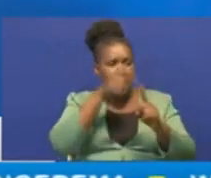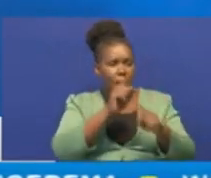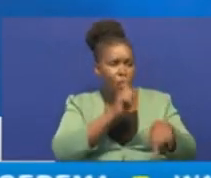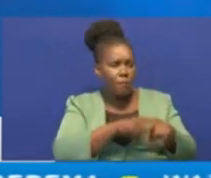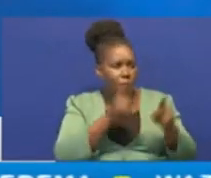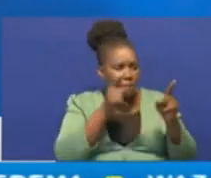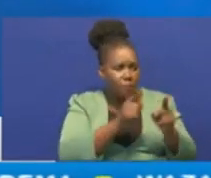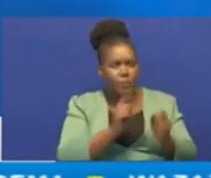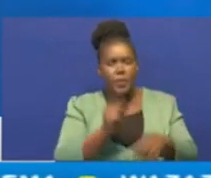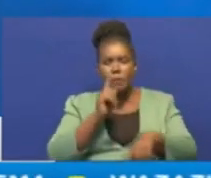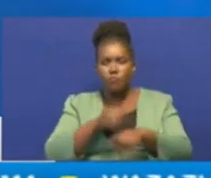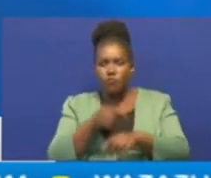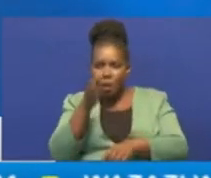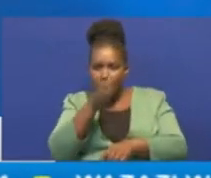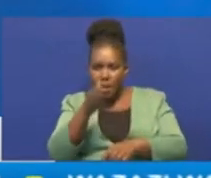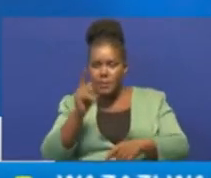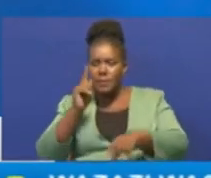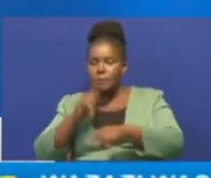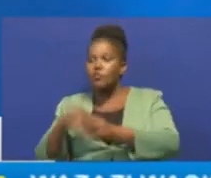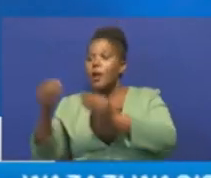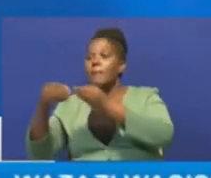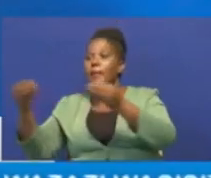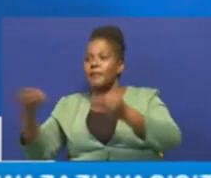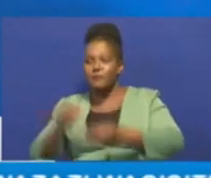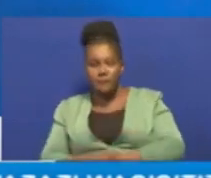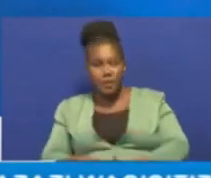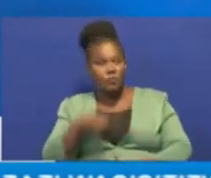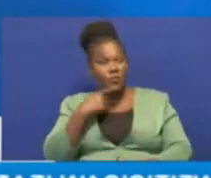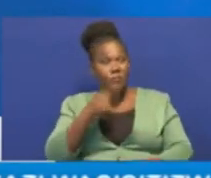wa kati na muda mrefu. Usiku leo ujenge nyumba